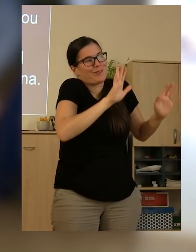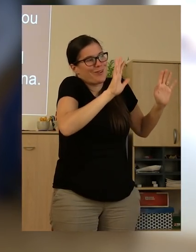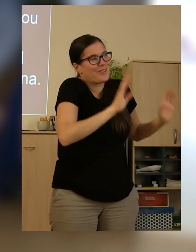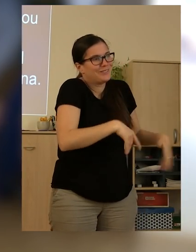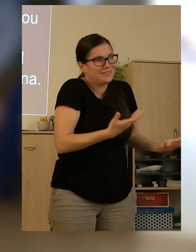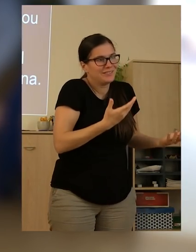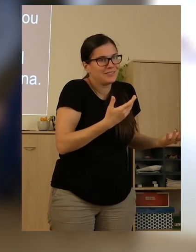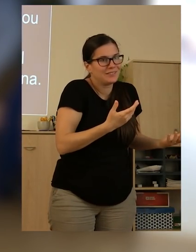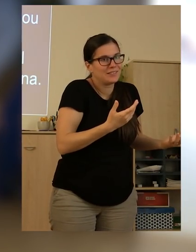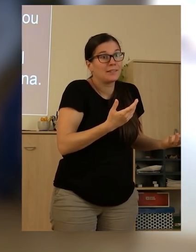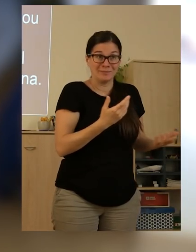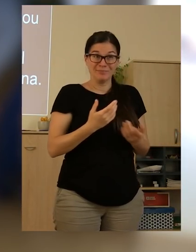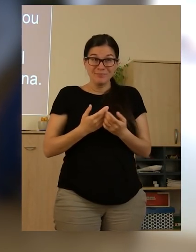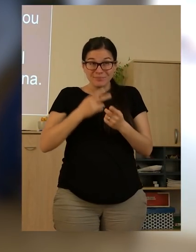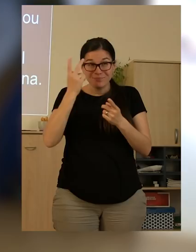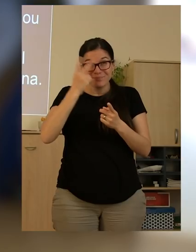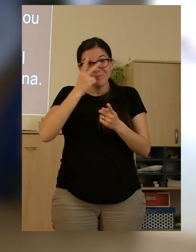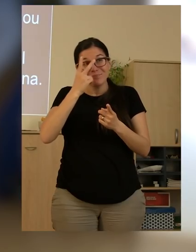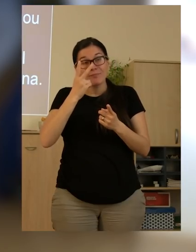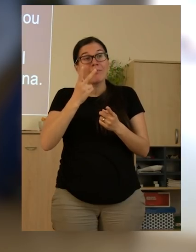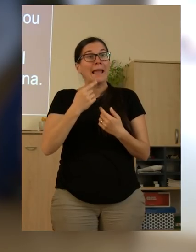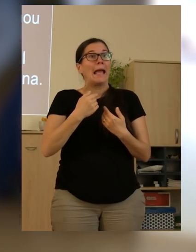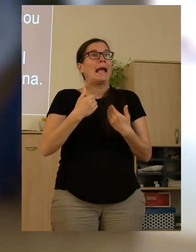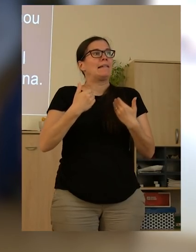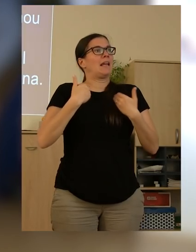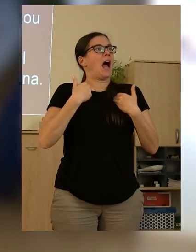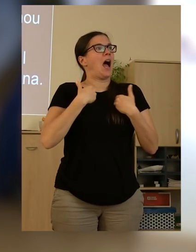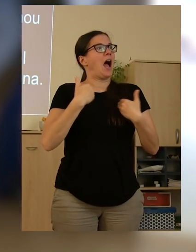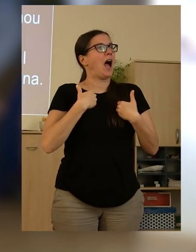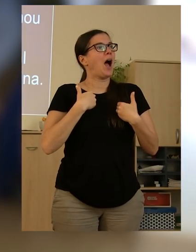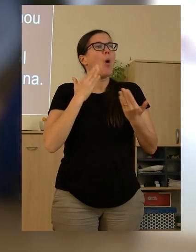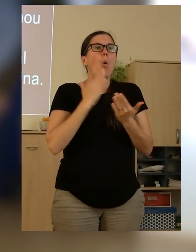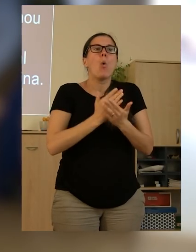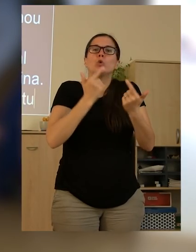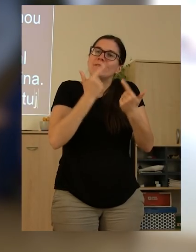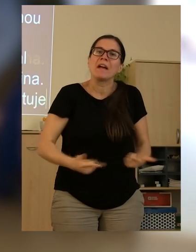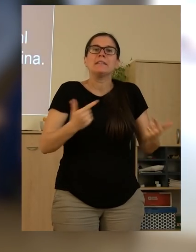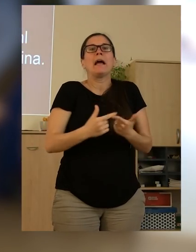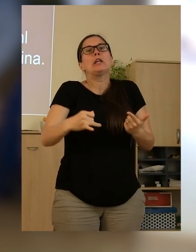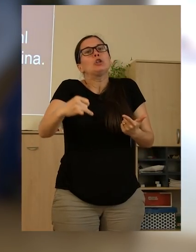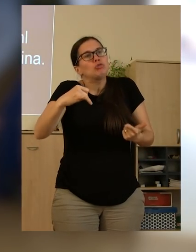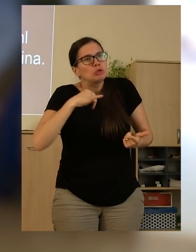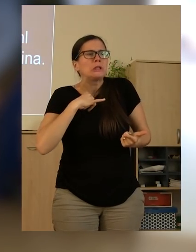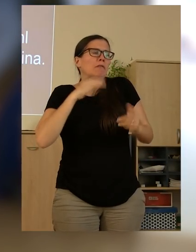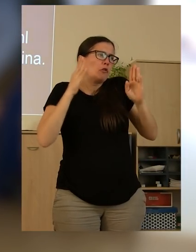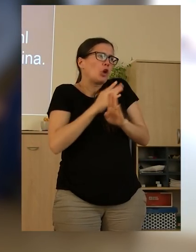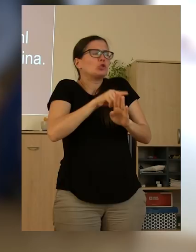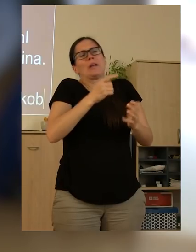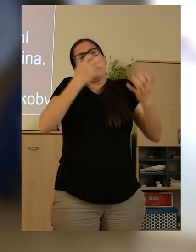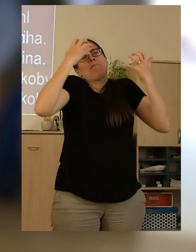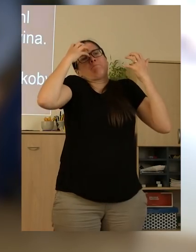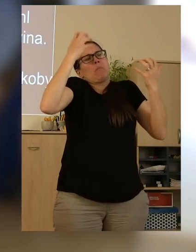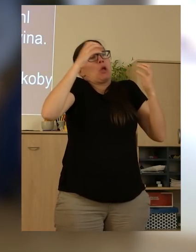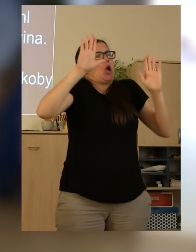Rozumíte? Jo, to já už to interpretuje, to já už rovnou vlastně jakoby se snaží zabránit